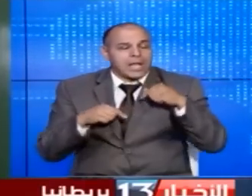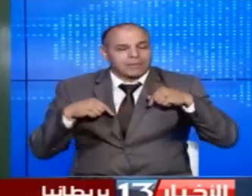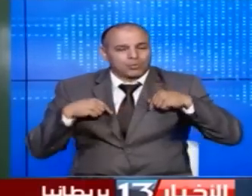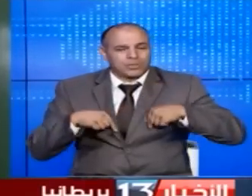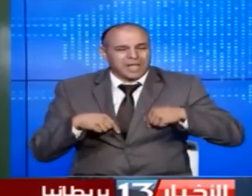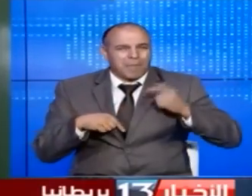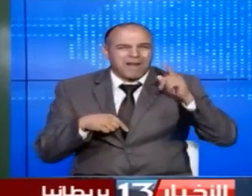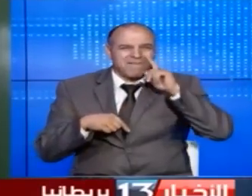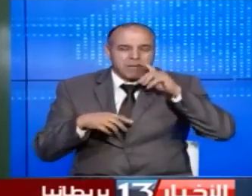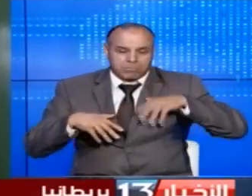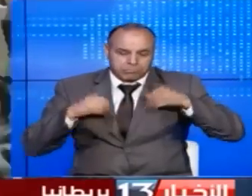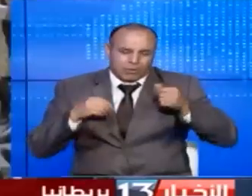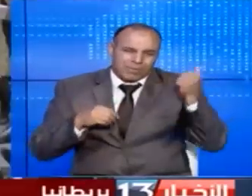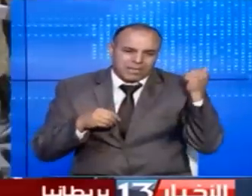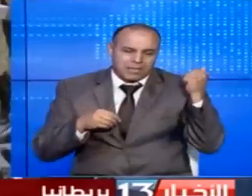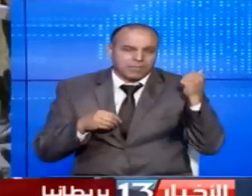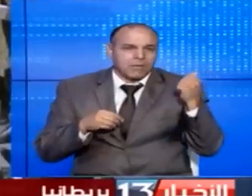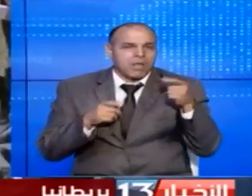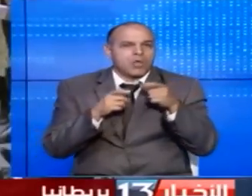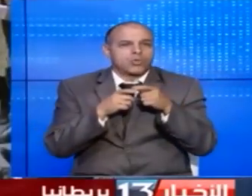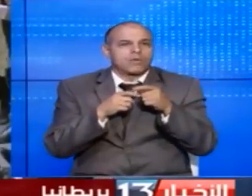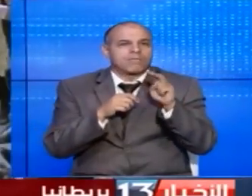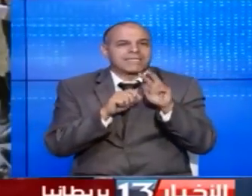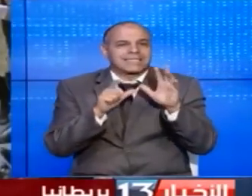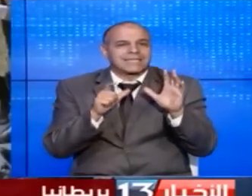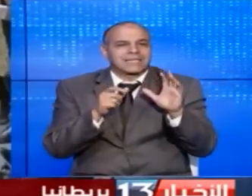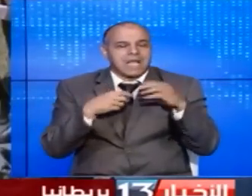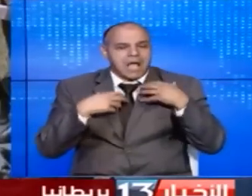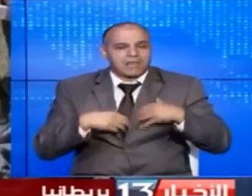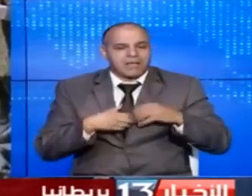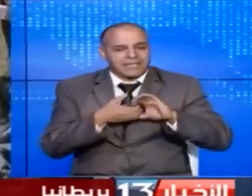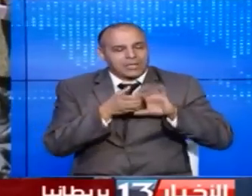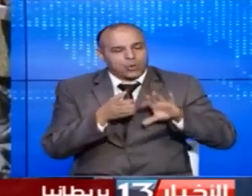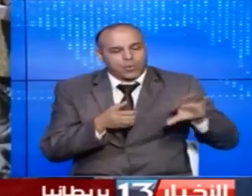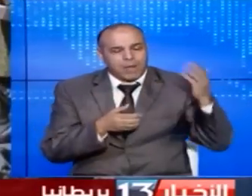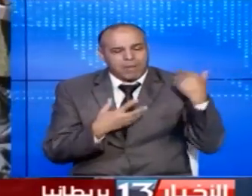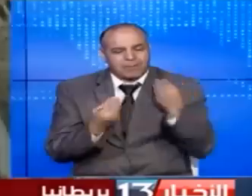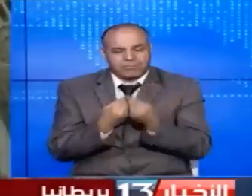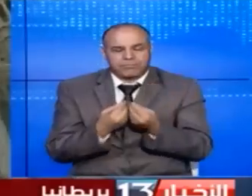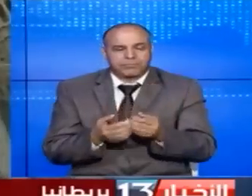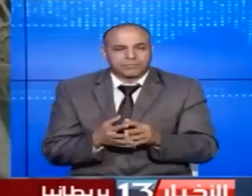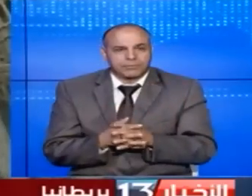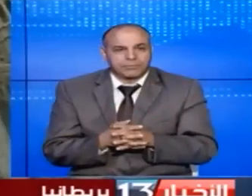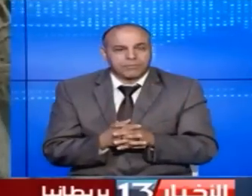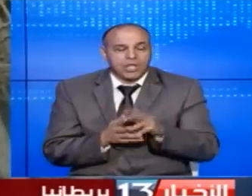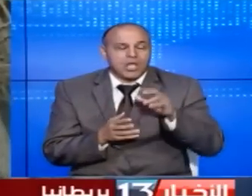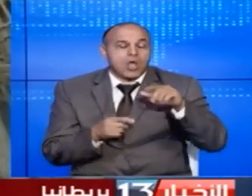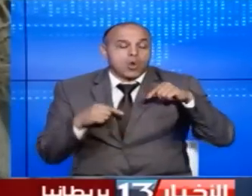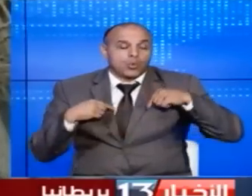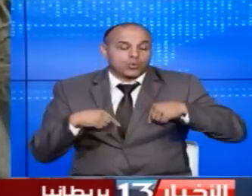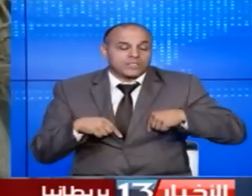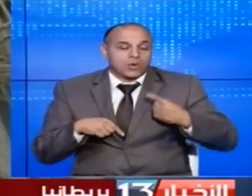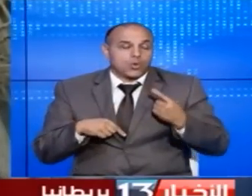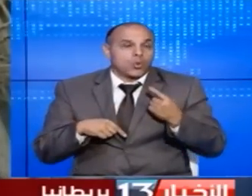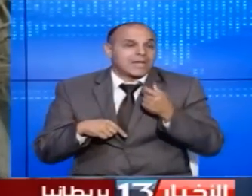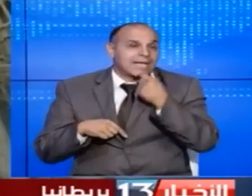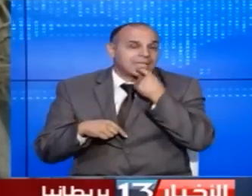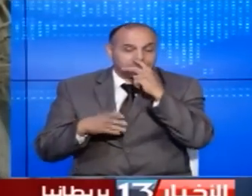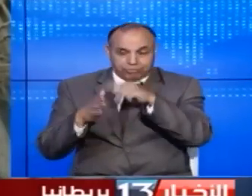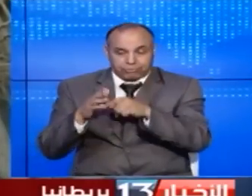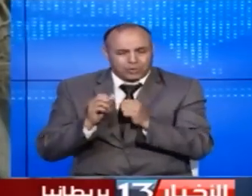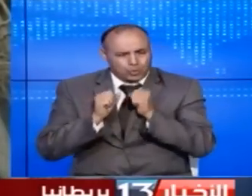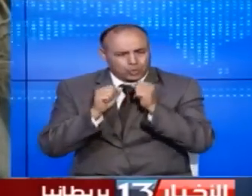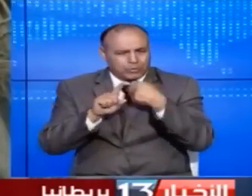تيريزا ماي في حينه مع الدول 27 الأعضاء في الاتحاد الأوروبي. جونسون كان قدم لهكذا اتفاق